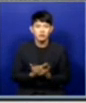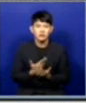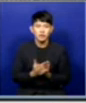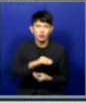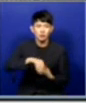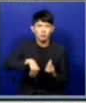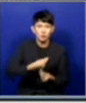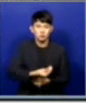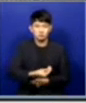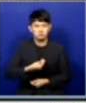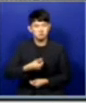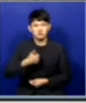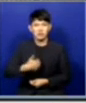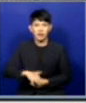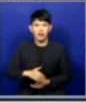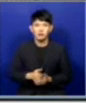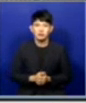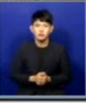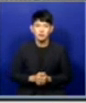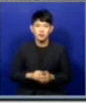ได้